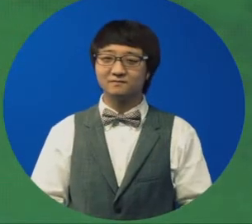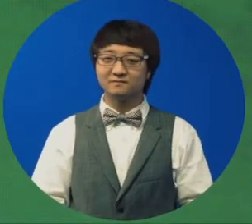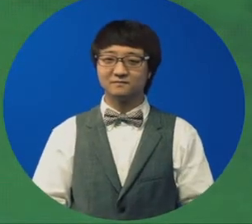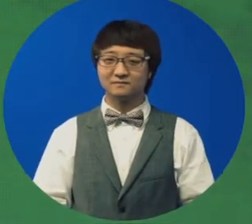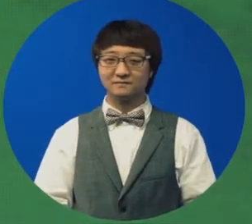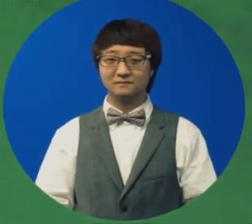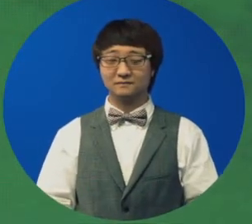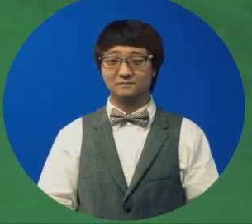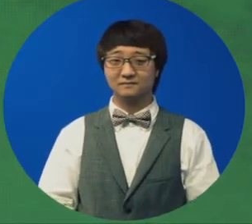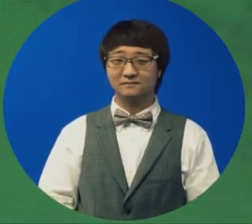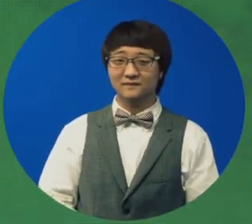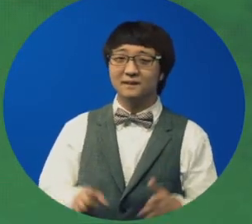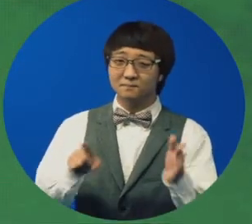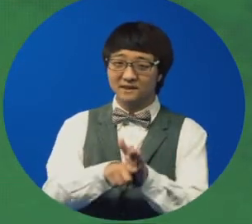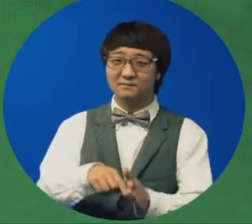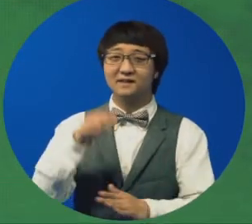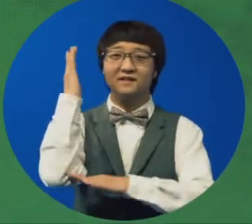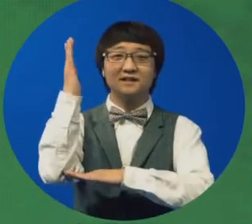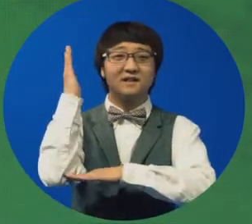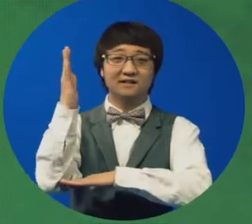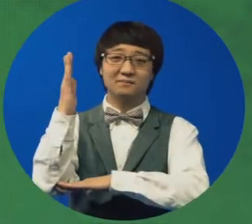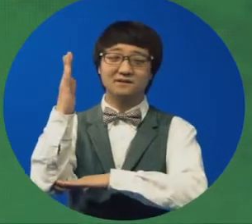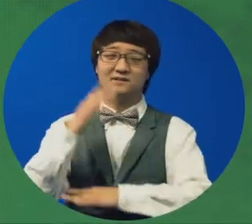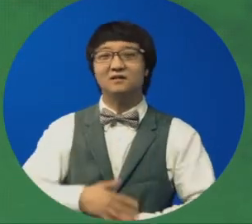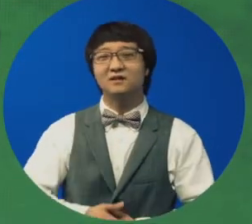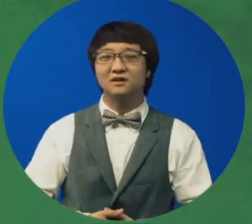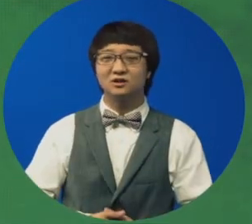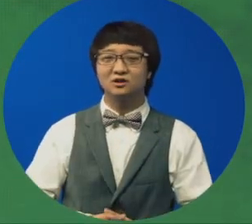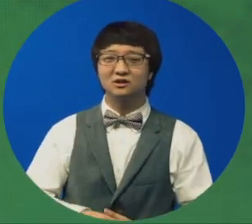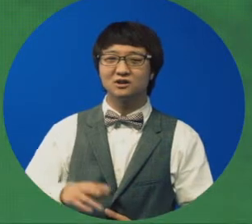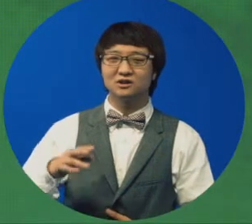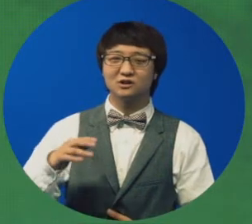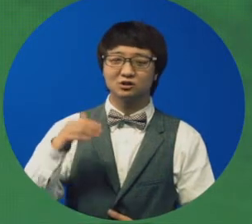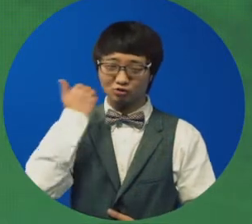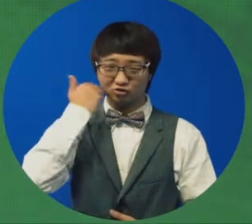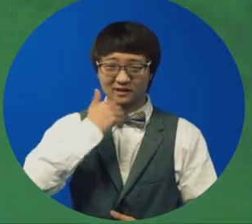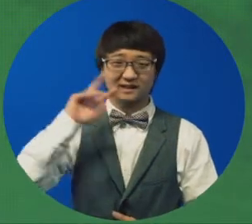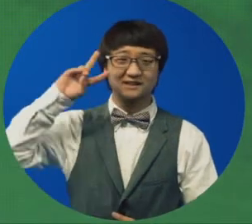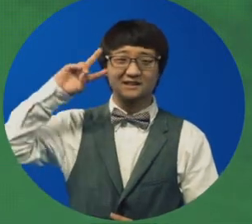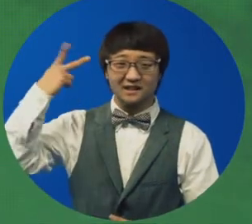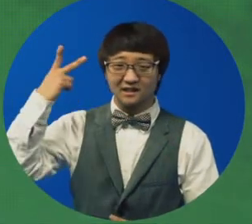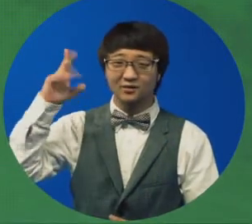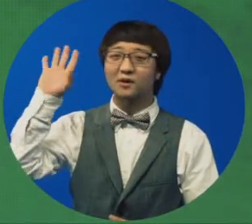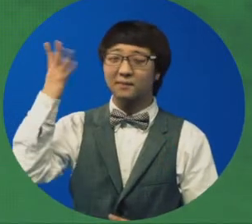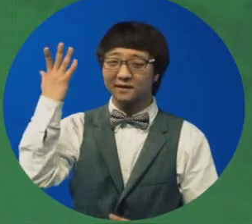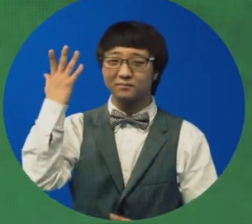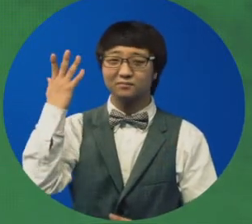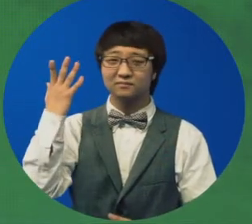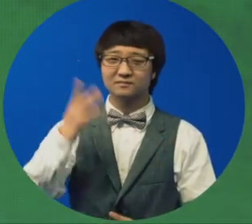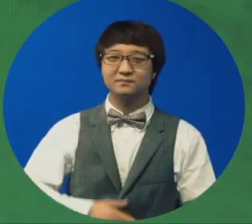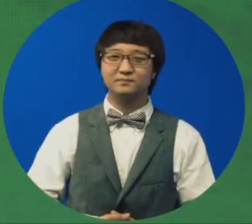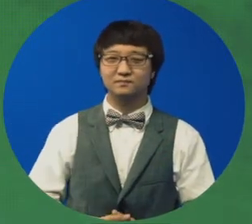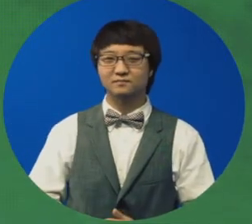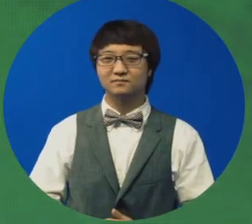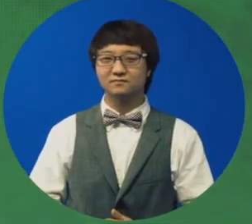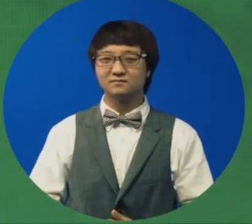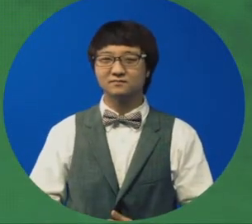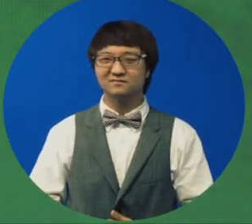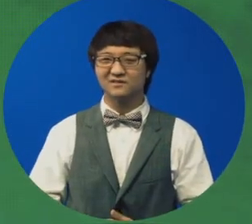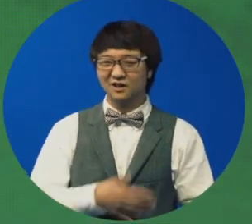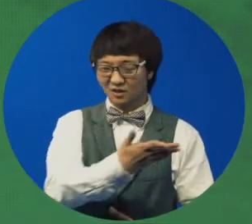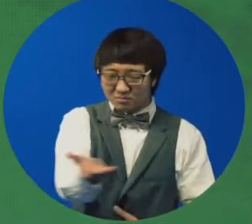믿음에 대한 이야기를 하면서 우리들이 혹시 착각하고 있는 부분에 대한 이야기를 하려고 하는데, 아, 이 말씀도 역시 여러분들의 마음을 불편하게